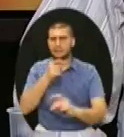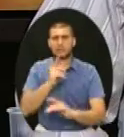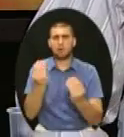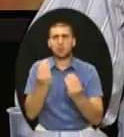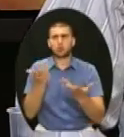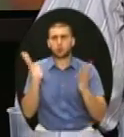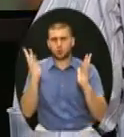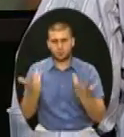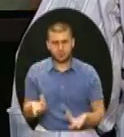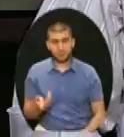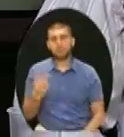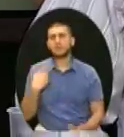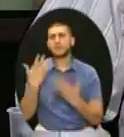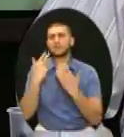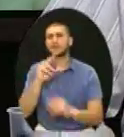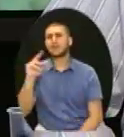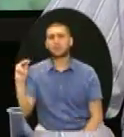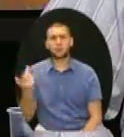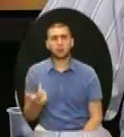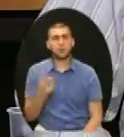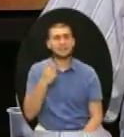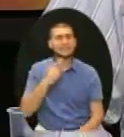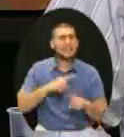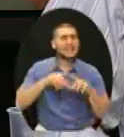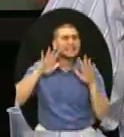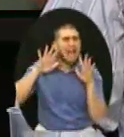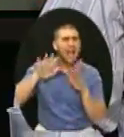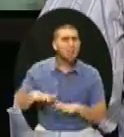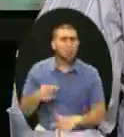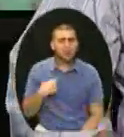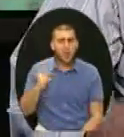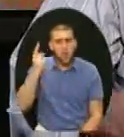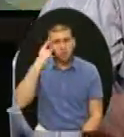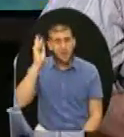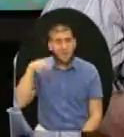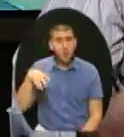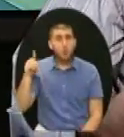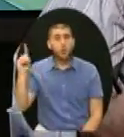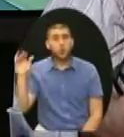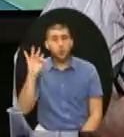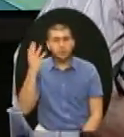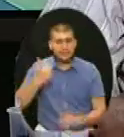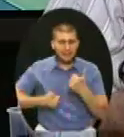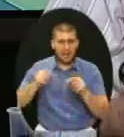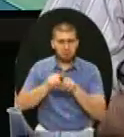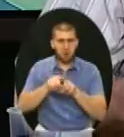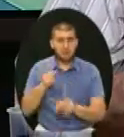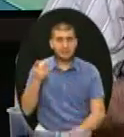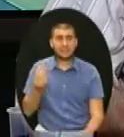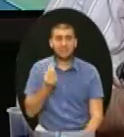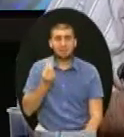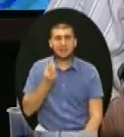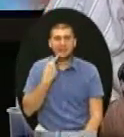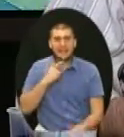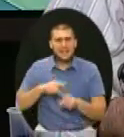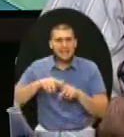שנויים במחלוקת, והם לא פוגעניים. זה גזענות שאני לא חושב שאפילו דודו טופז התחרה בזה. אלה דברים